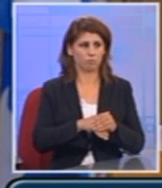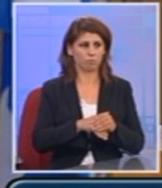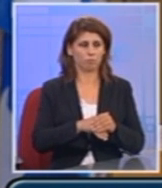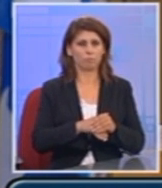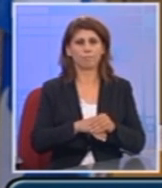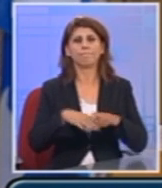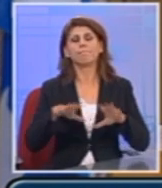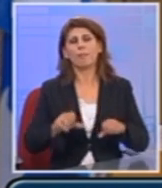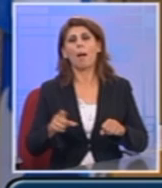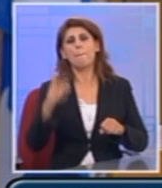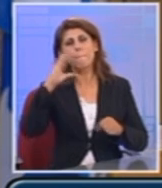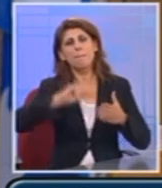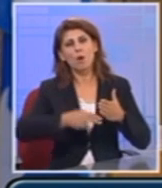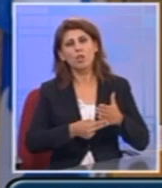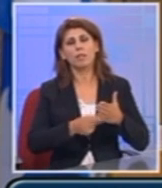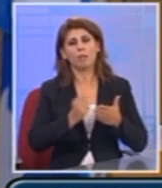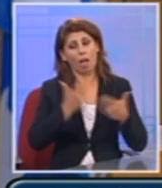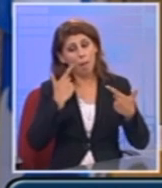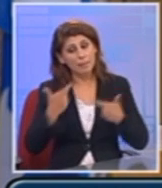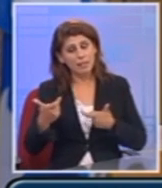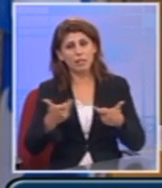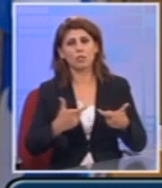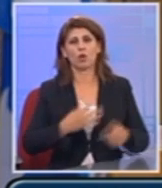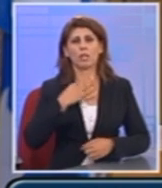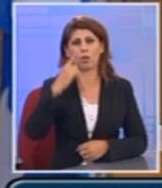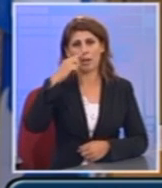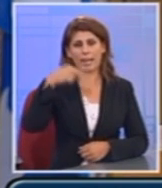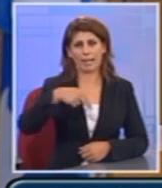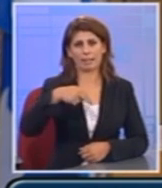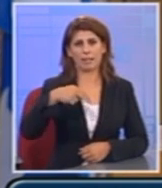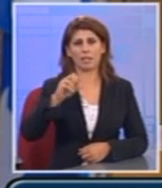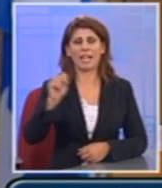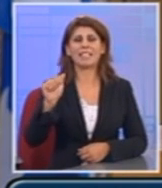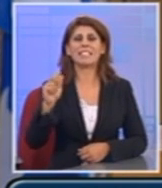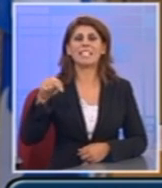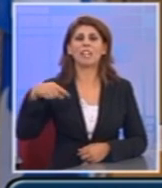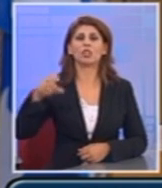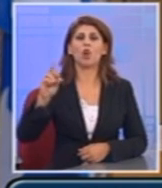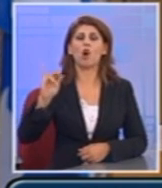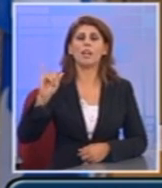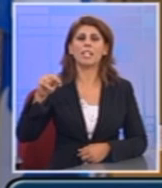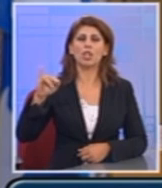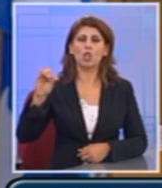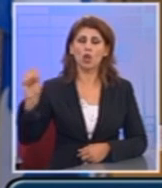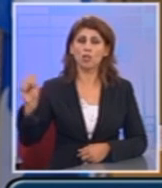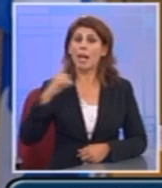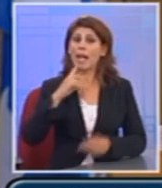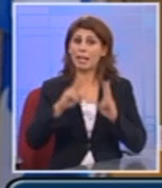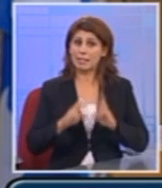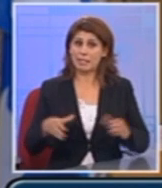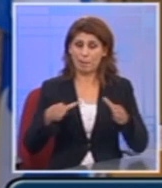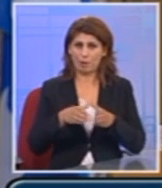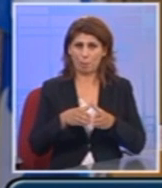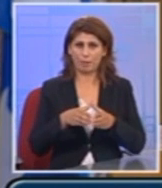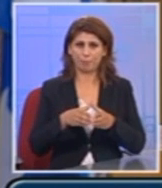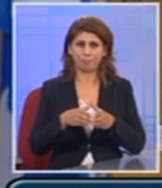στο καθεστώς των μνημονίων και της επιτήρησης ο κύριος νεκτάριος σαντορινιός η επιτροπή εξεταστική για